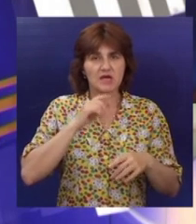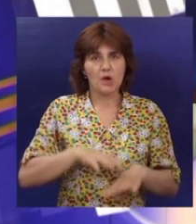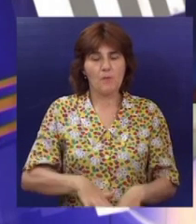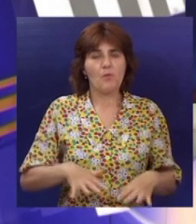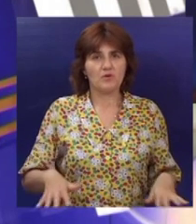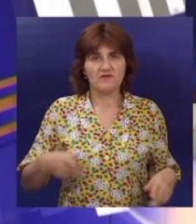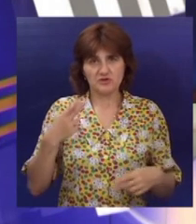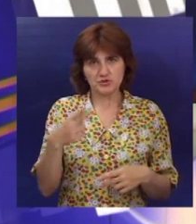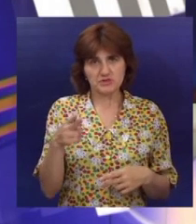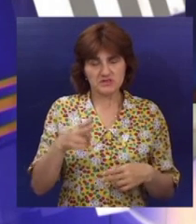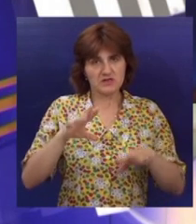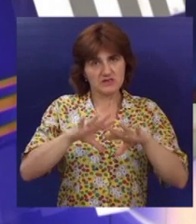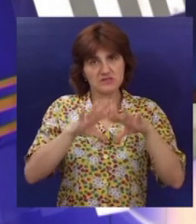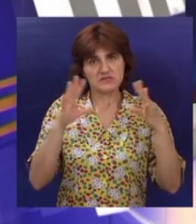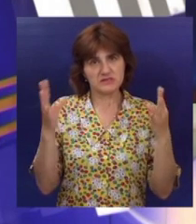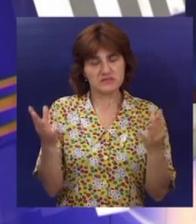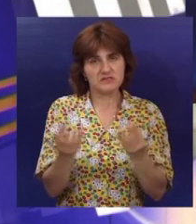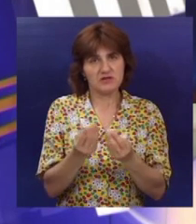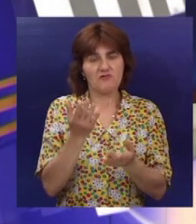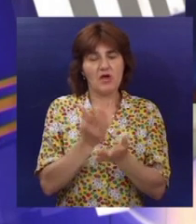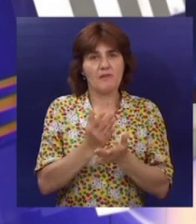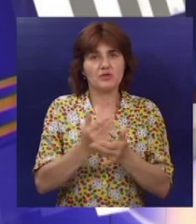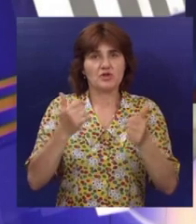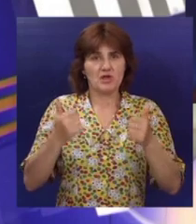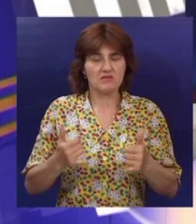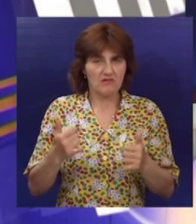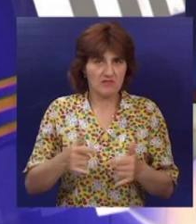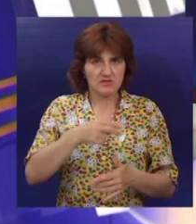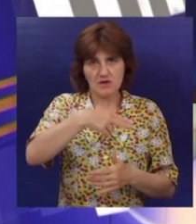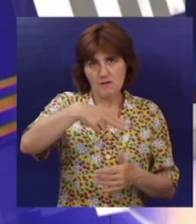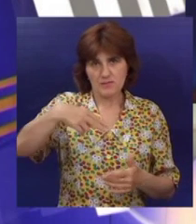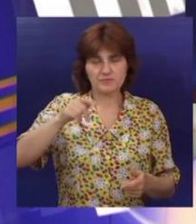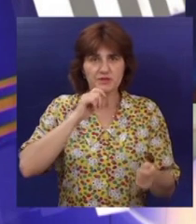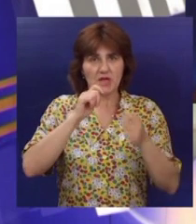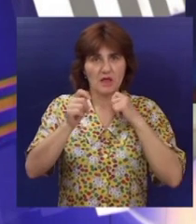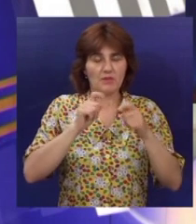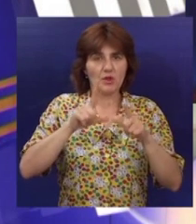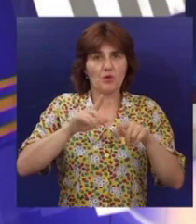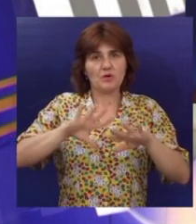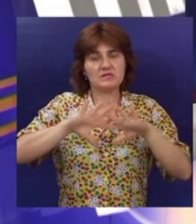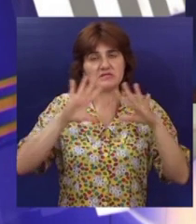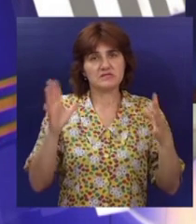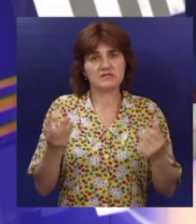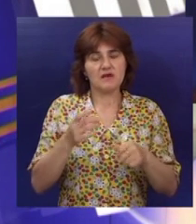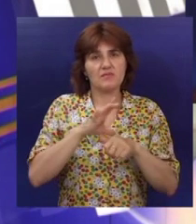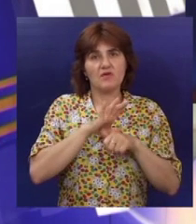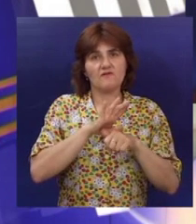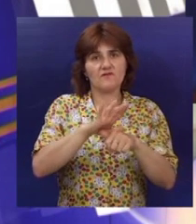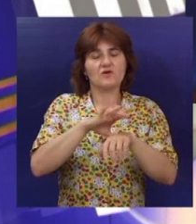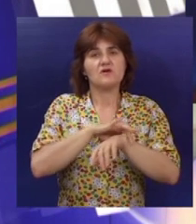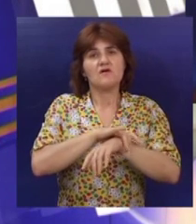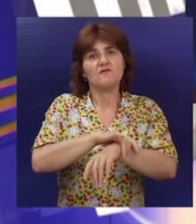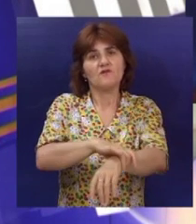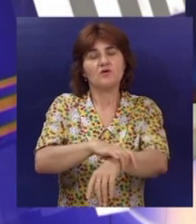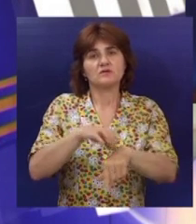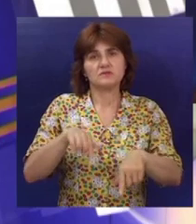Bunjevaca i Bunjevačka stranka. Predstavnici navedenih stranaka danas su u Subotici potpisali sporazum o zajedničkom učešću u vlasti,